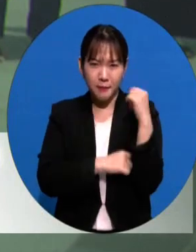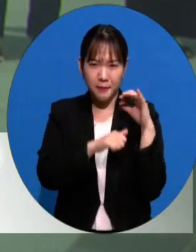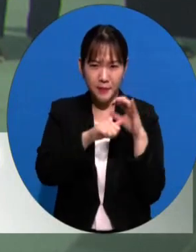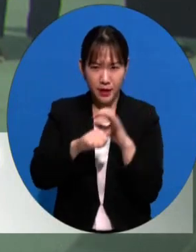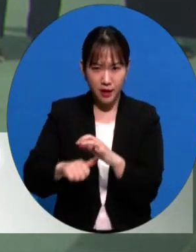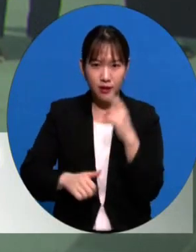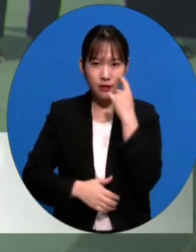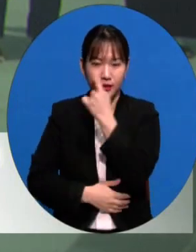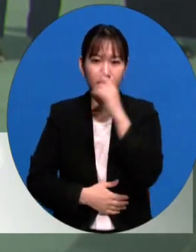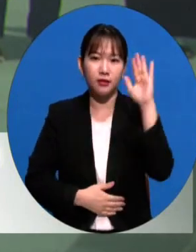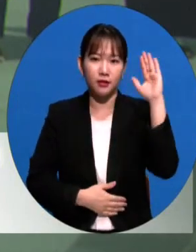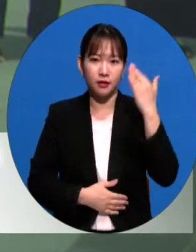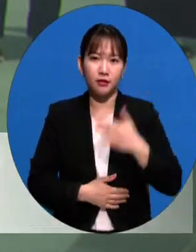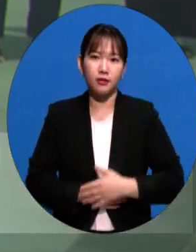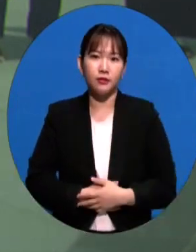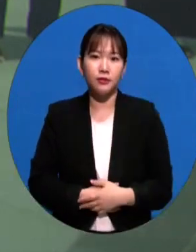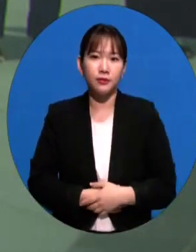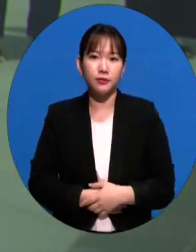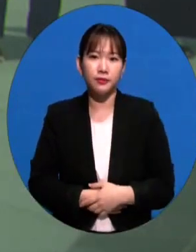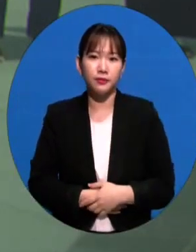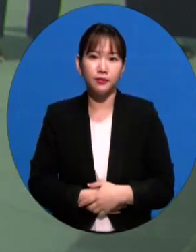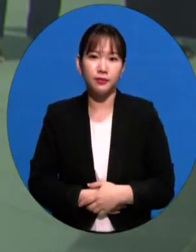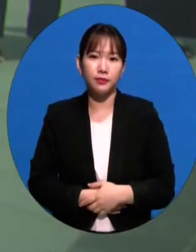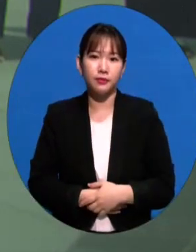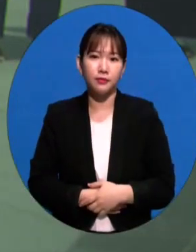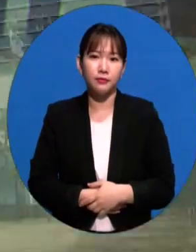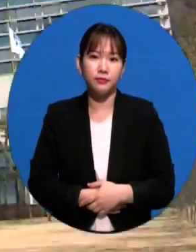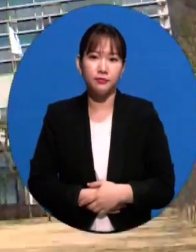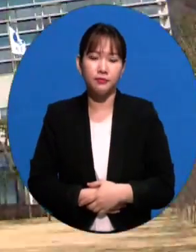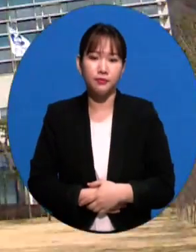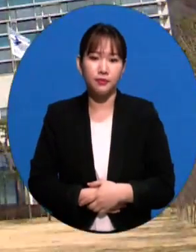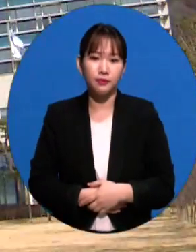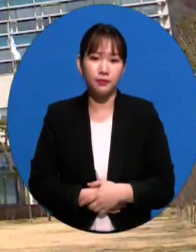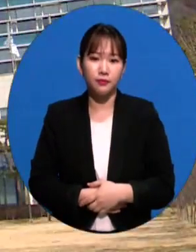압력을 행사한 것으로 드러났습니다 박종호 기자입니다